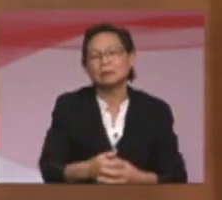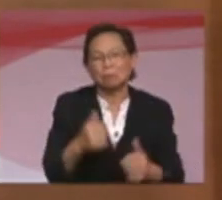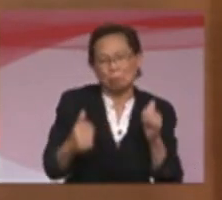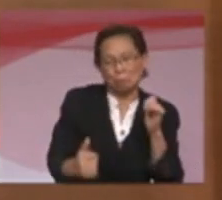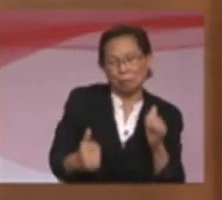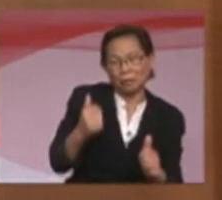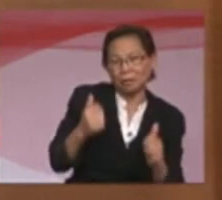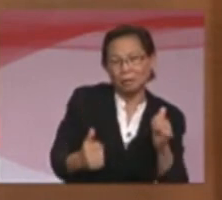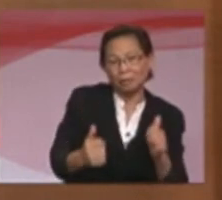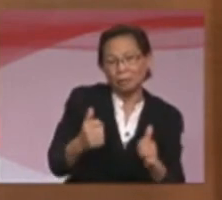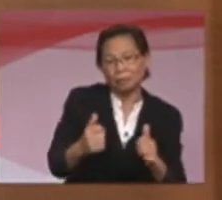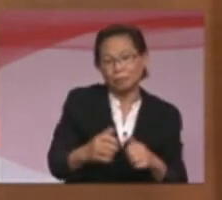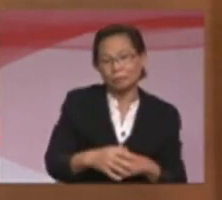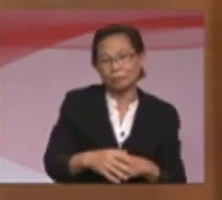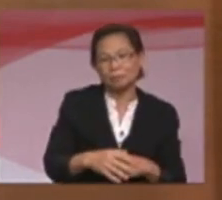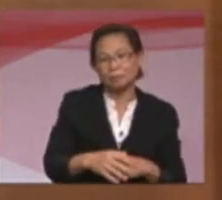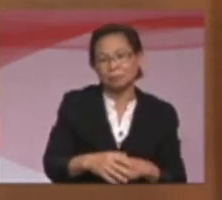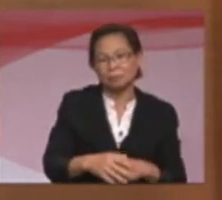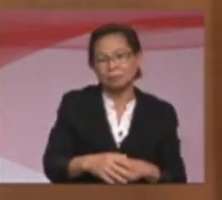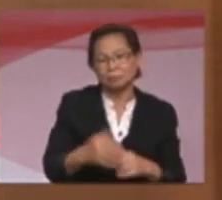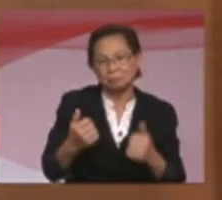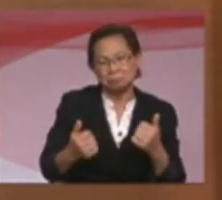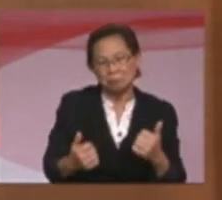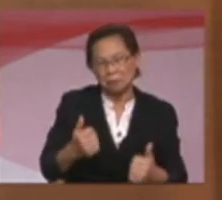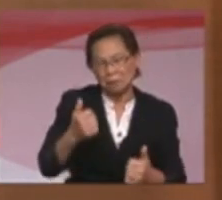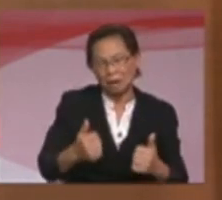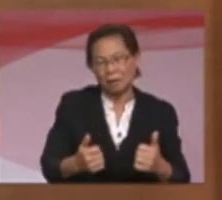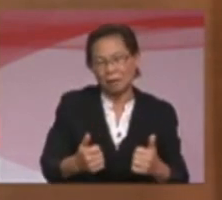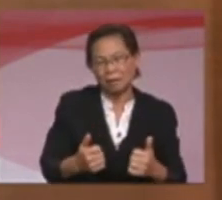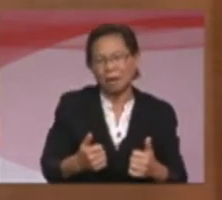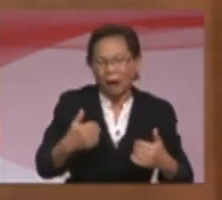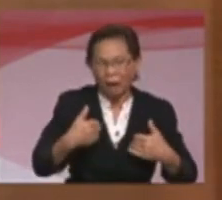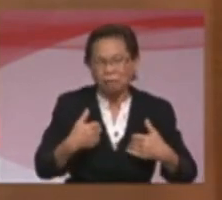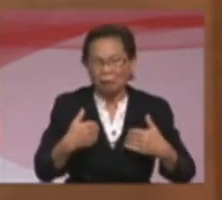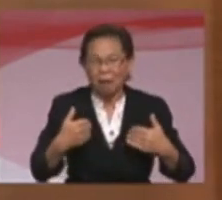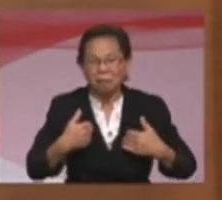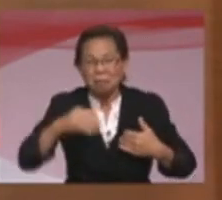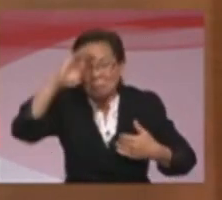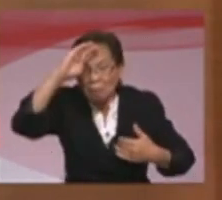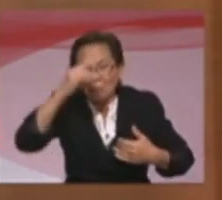sama ada mereka ni mempunyai apa nama gejala